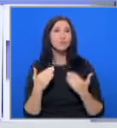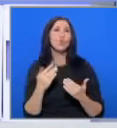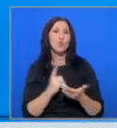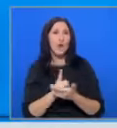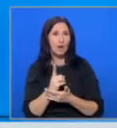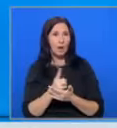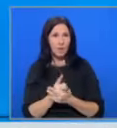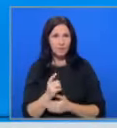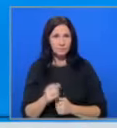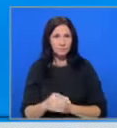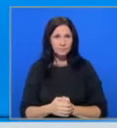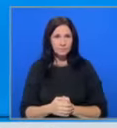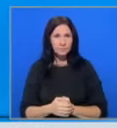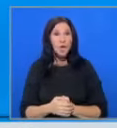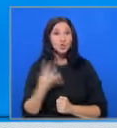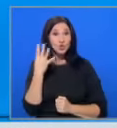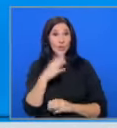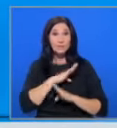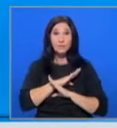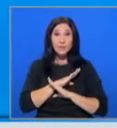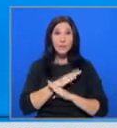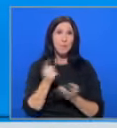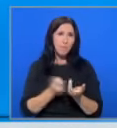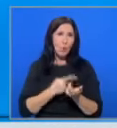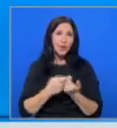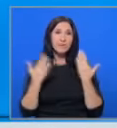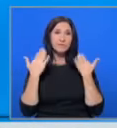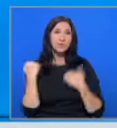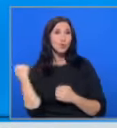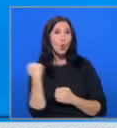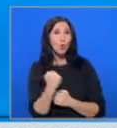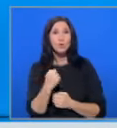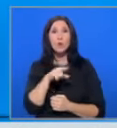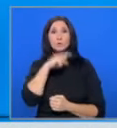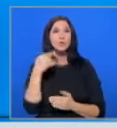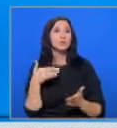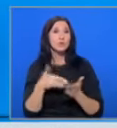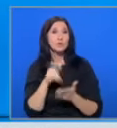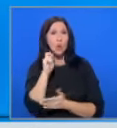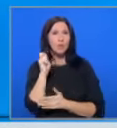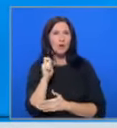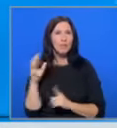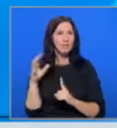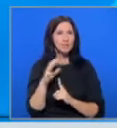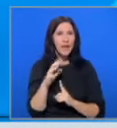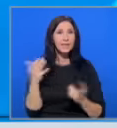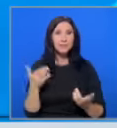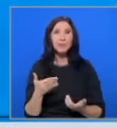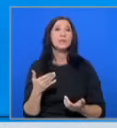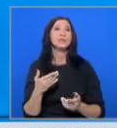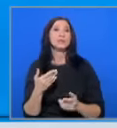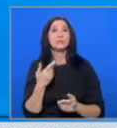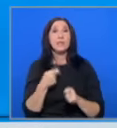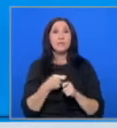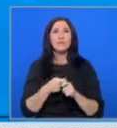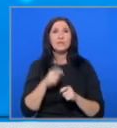ракета. Четирима загинали при поредни въздушни удари на Русия срещу Украина. Нападенията са причинили значителни